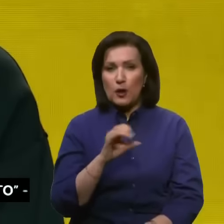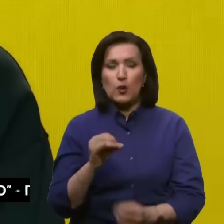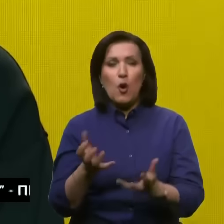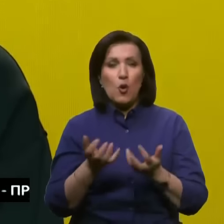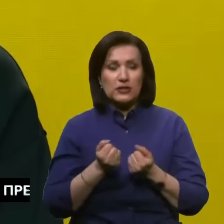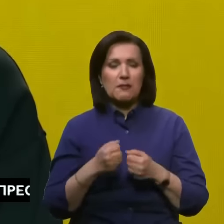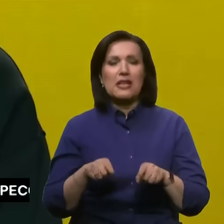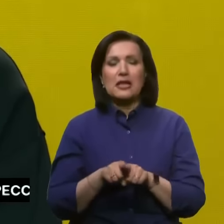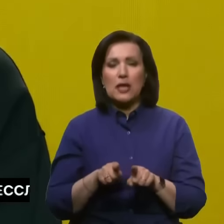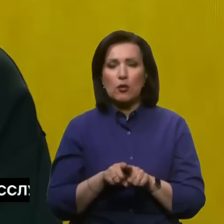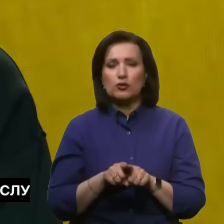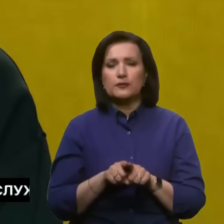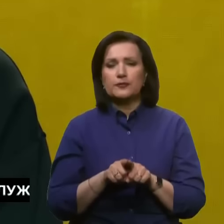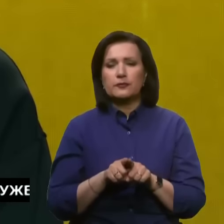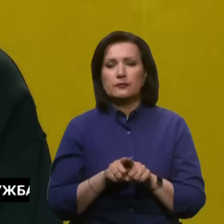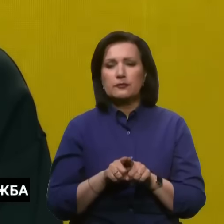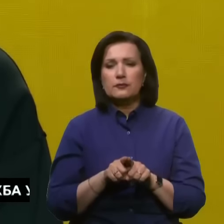отримали, а також